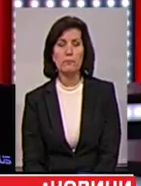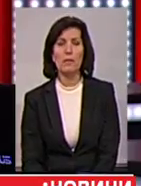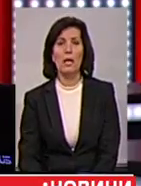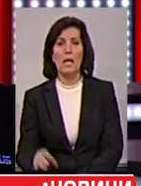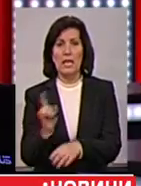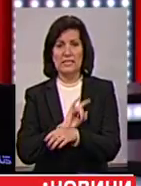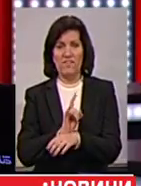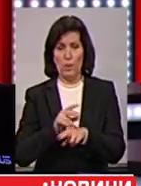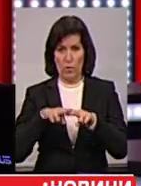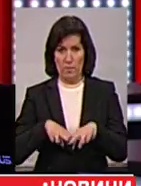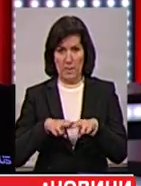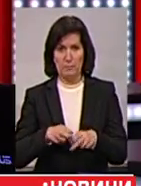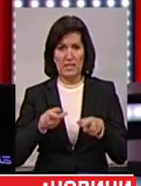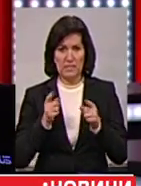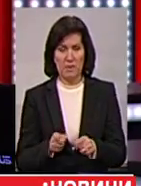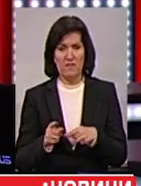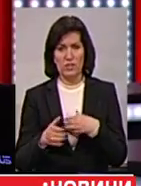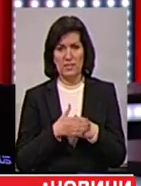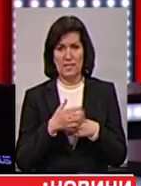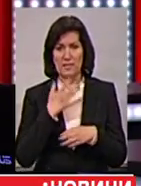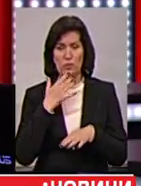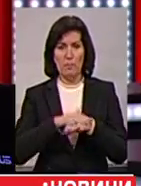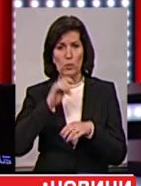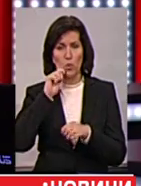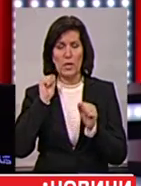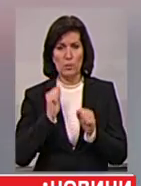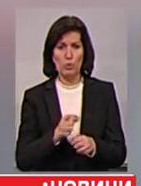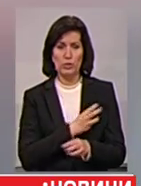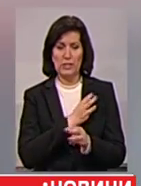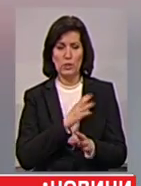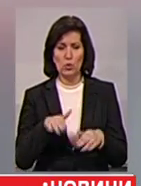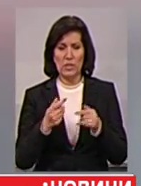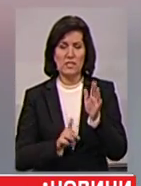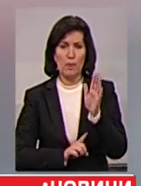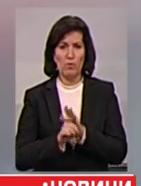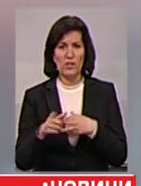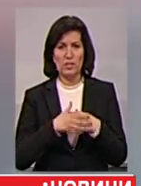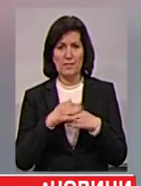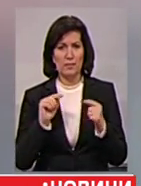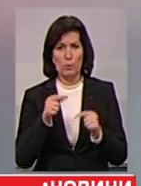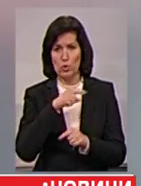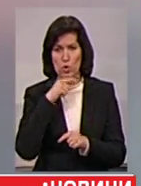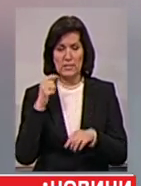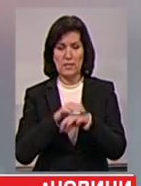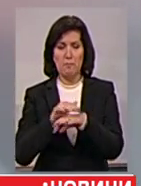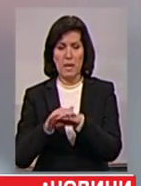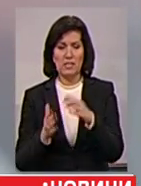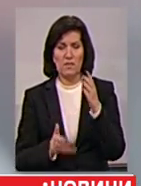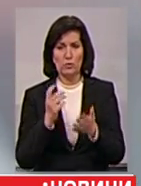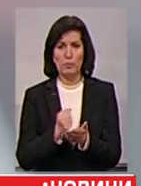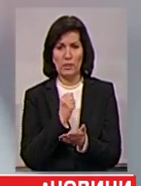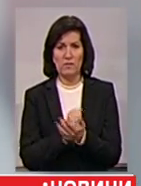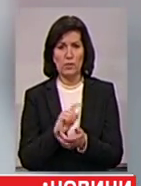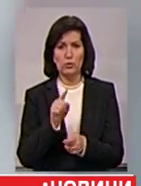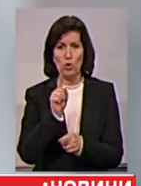За фейкові паспорти справжні санкції. Національний банк України може ініціювати запровадження санкцій проти російських банків, якщо